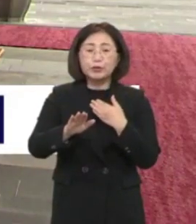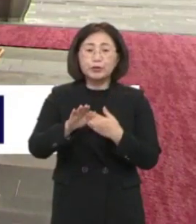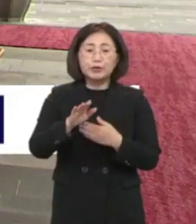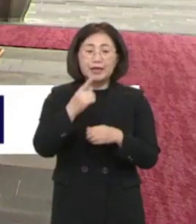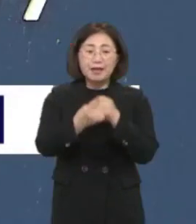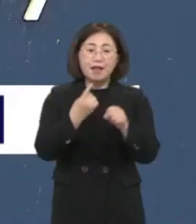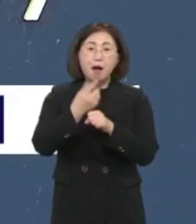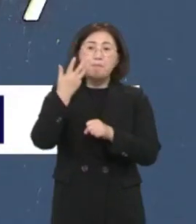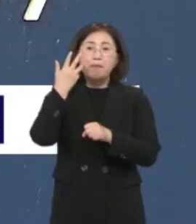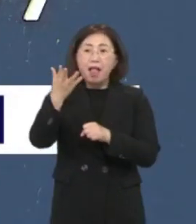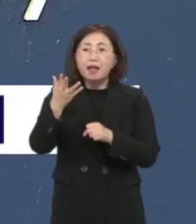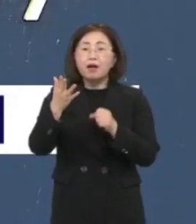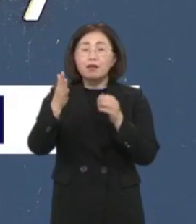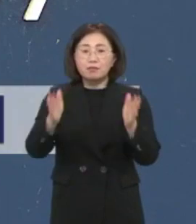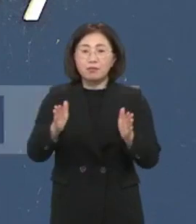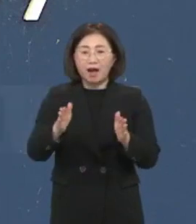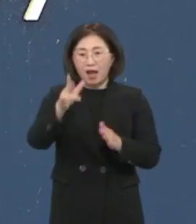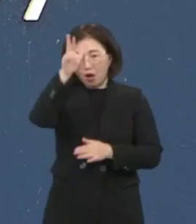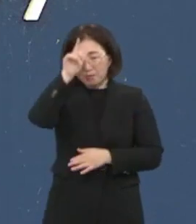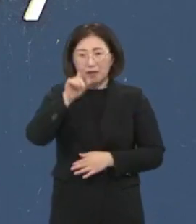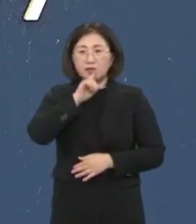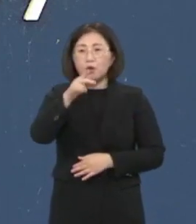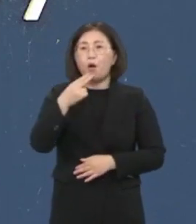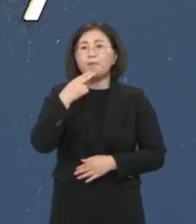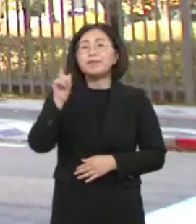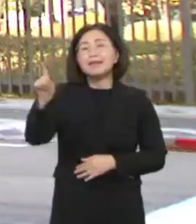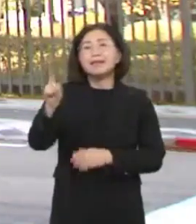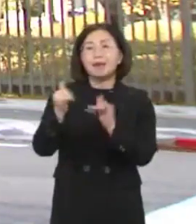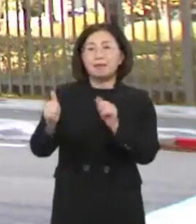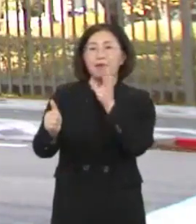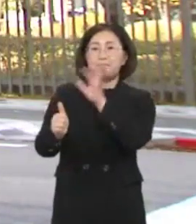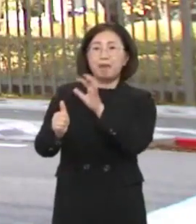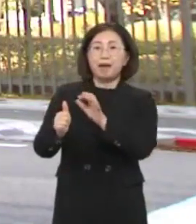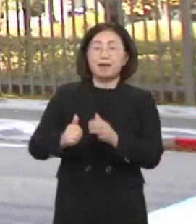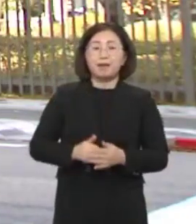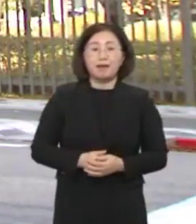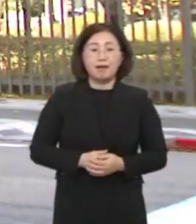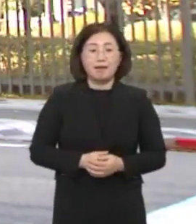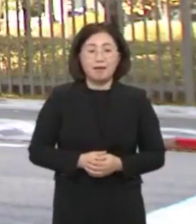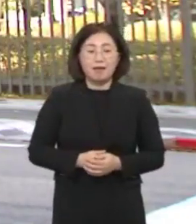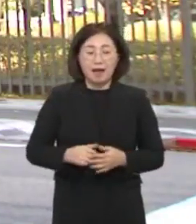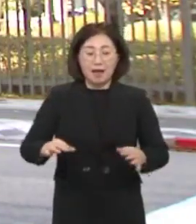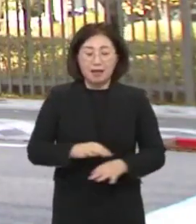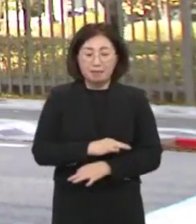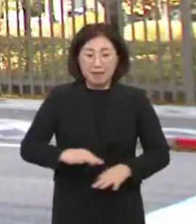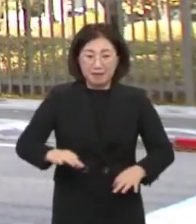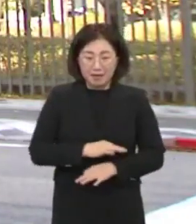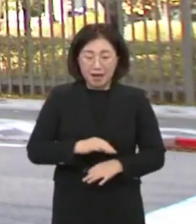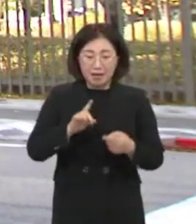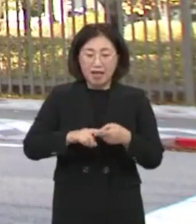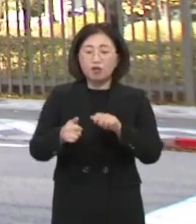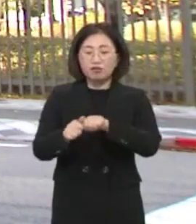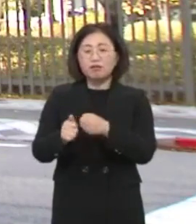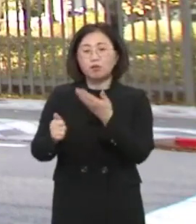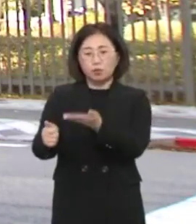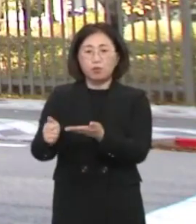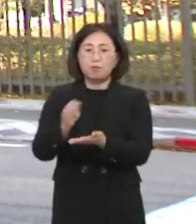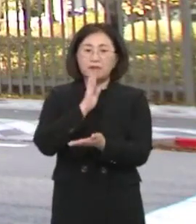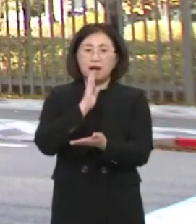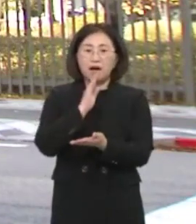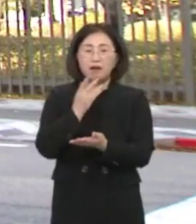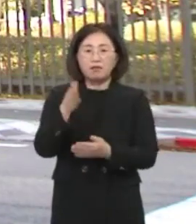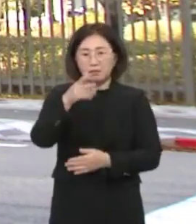않았던 소방 지휘부에 대한 비판도 커질 전망입니다. 당시 소방청은 인사비리 의혹에 대한 징계는 내리면서도 고발까지